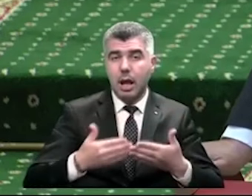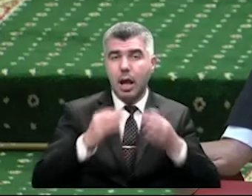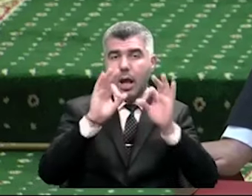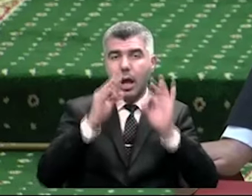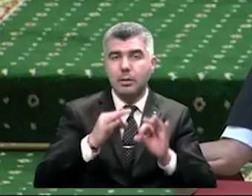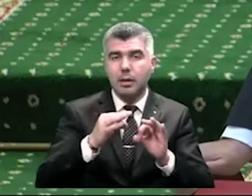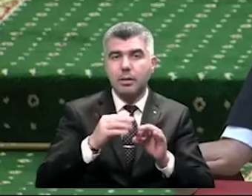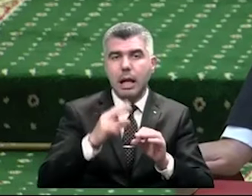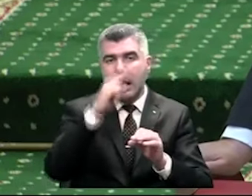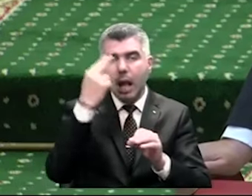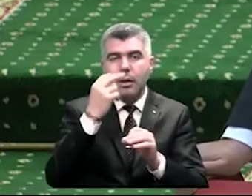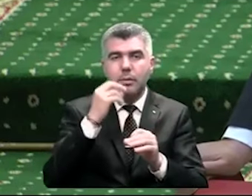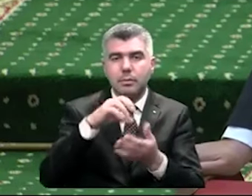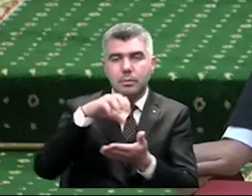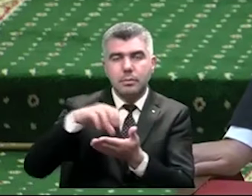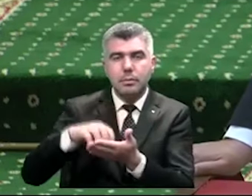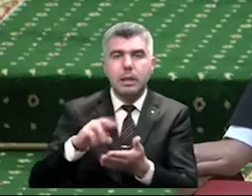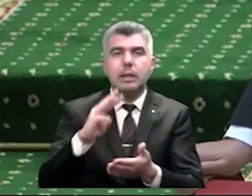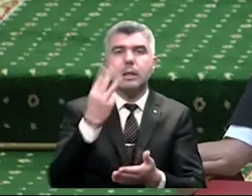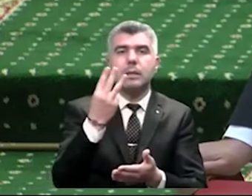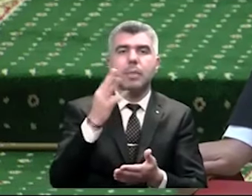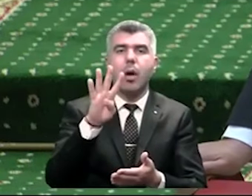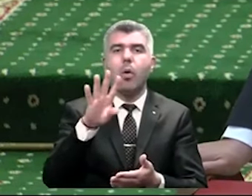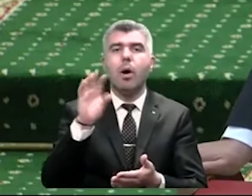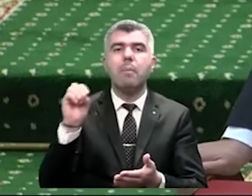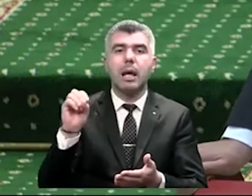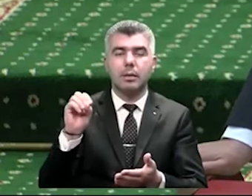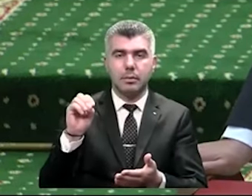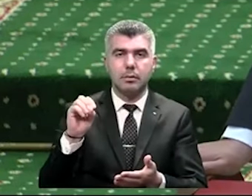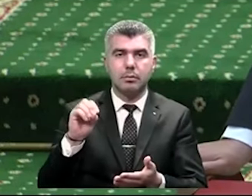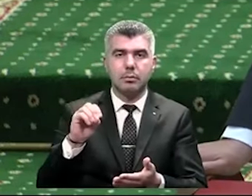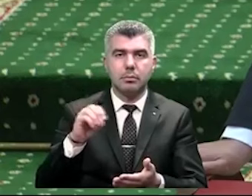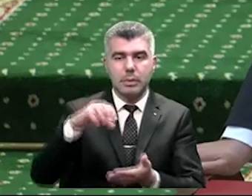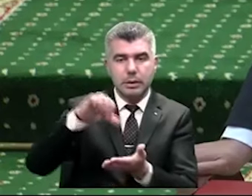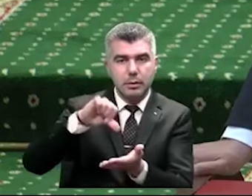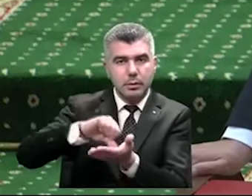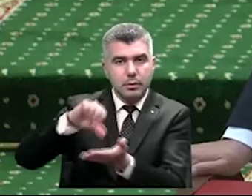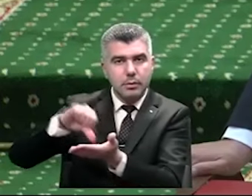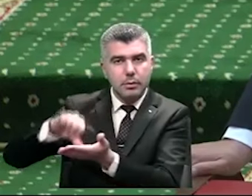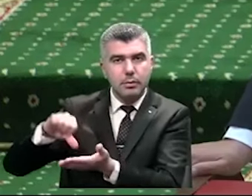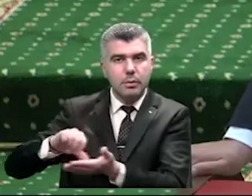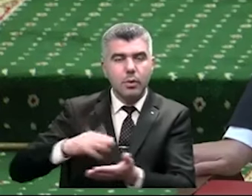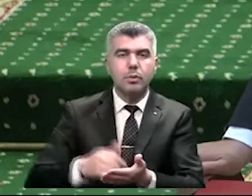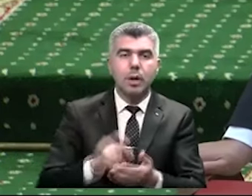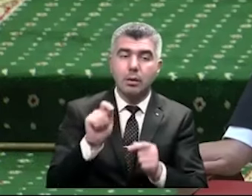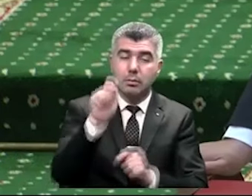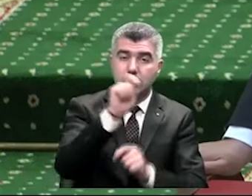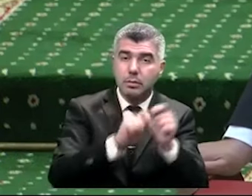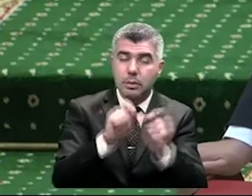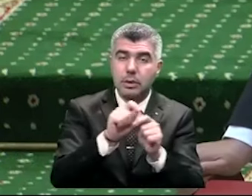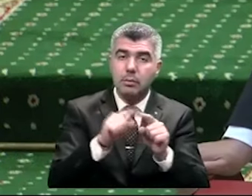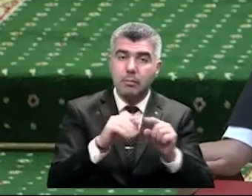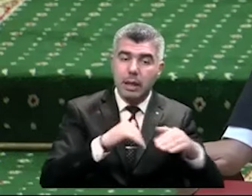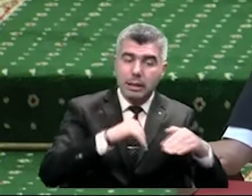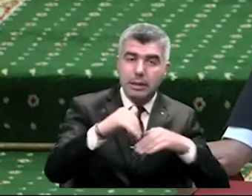السوداء وحددنا واحد 340 نقطه سوداء وهذا هذا تيطلب منا بالطبع معالجه المحاور الاستراتيجيه